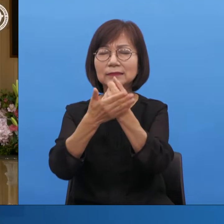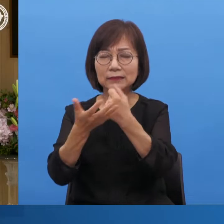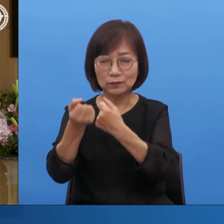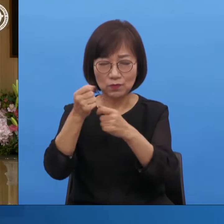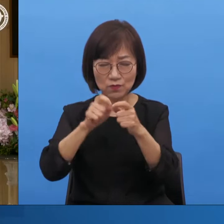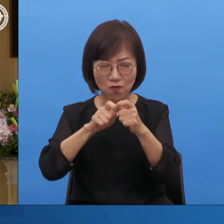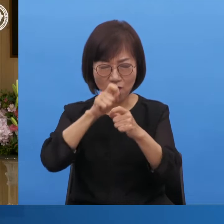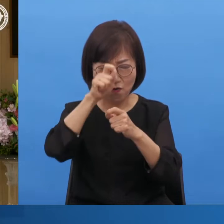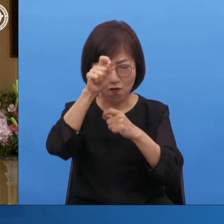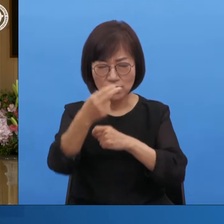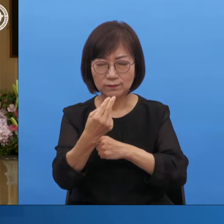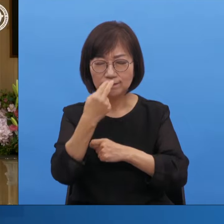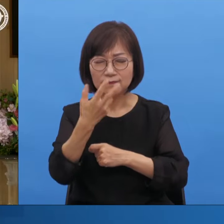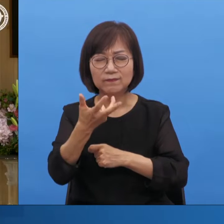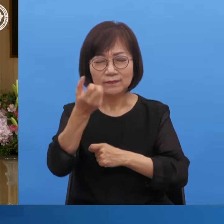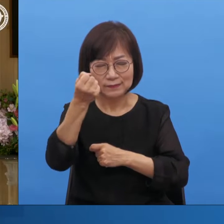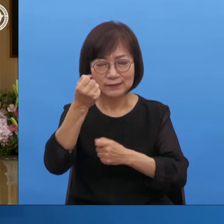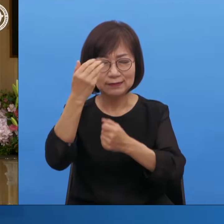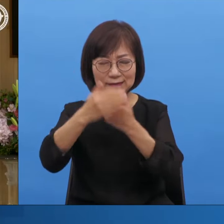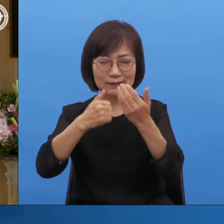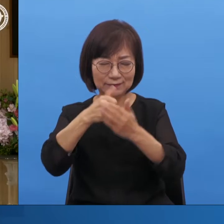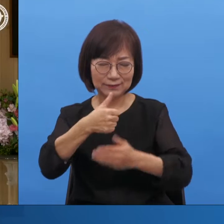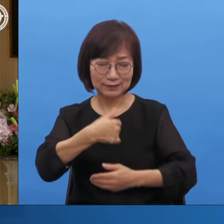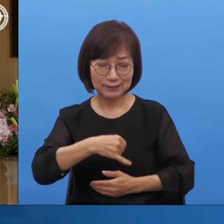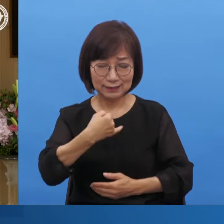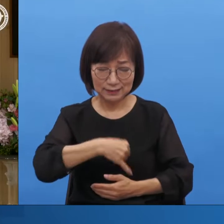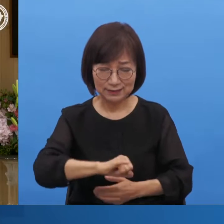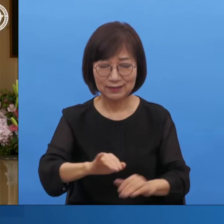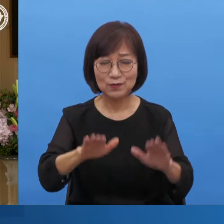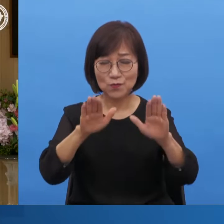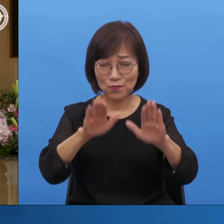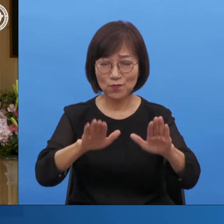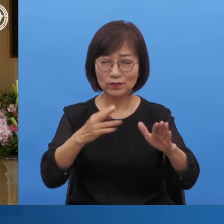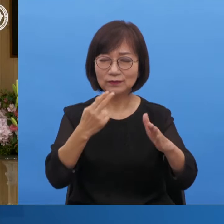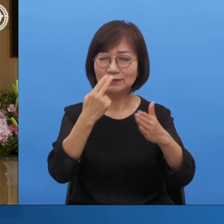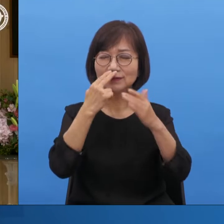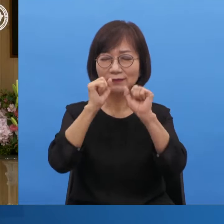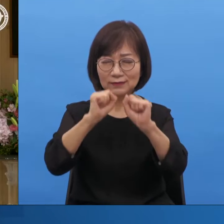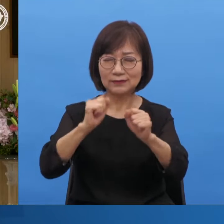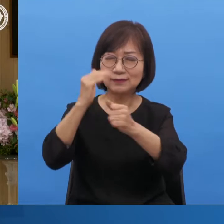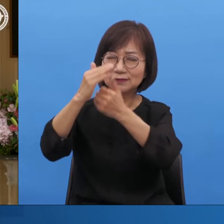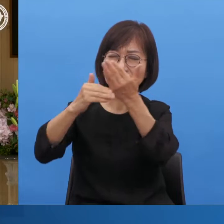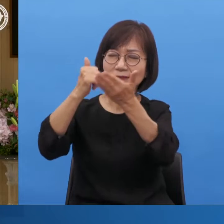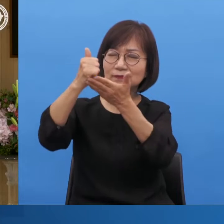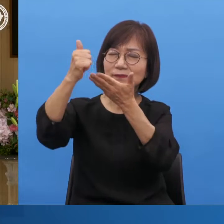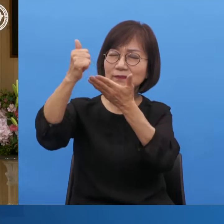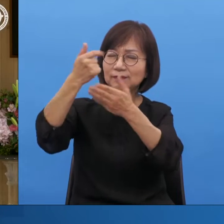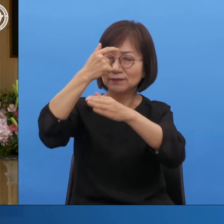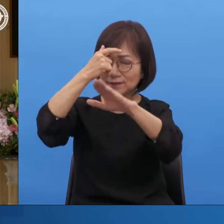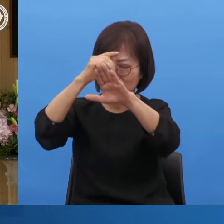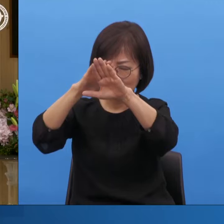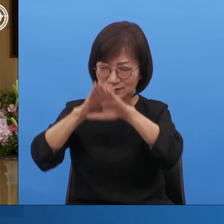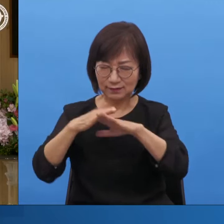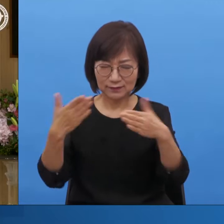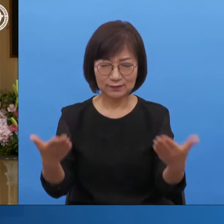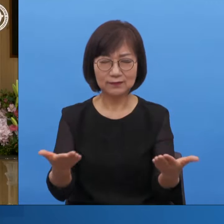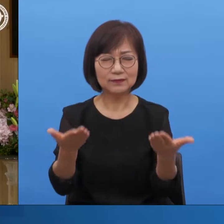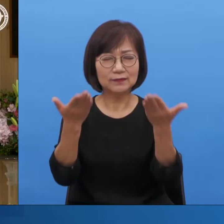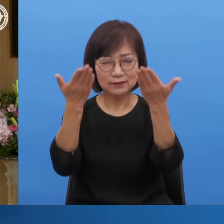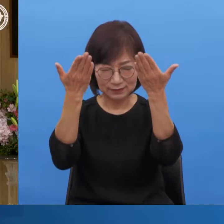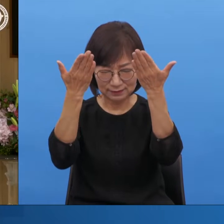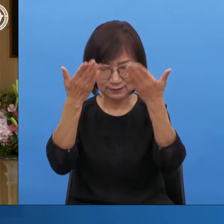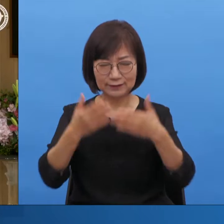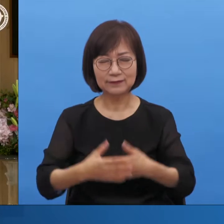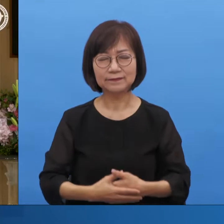얻은 하나님의 백성들이 오늘 살아계신 하나님께 예배를 드립니다. The people of God who have received everlasting life